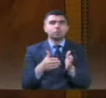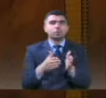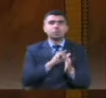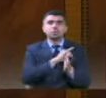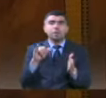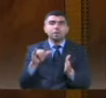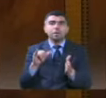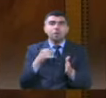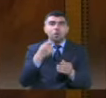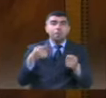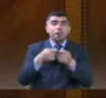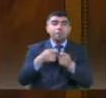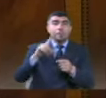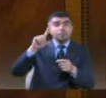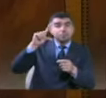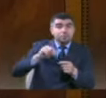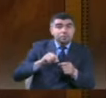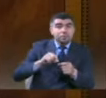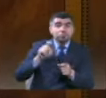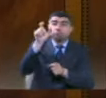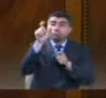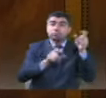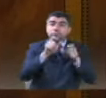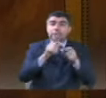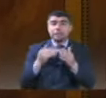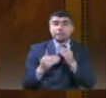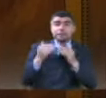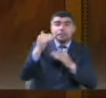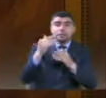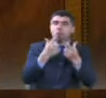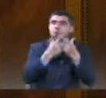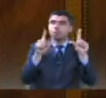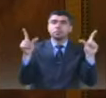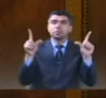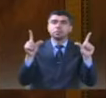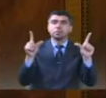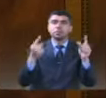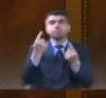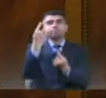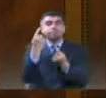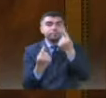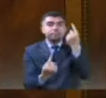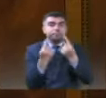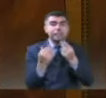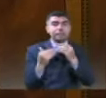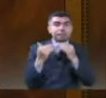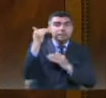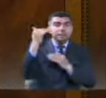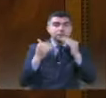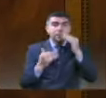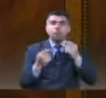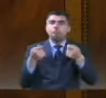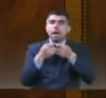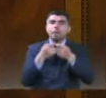نقص كينقص على المواطن، والى تزاد كيتزاد على المواطن، وهو شي مره كينقص شي مره كيتزاد بطريقه